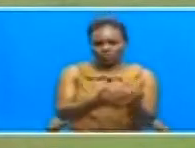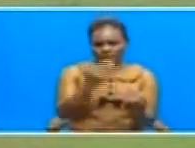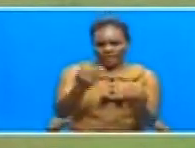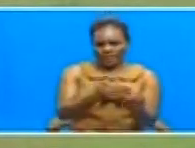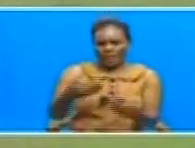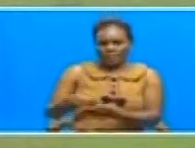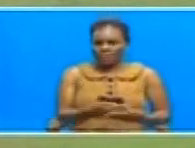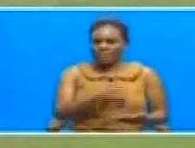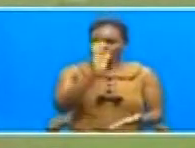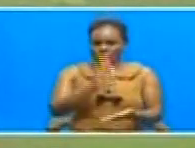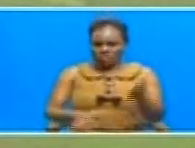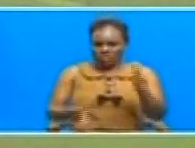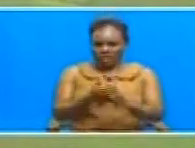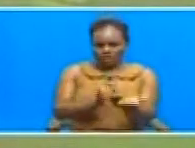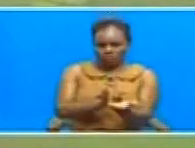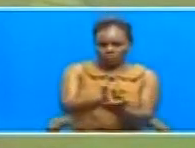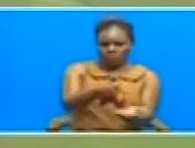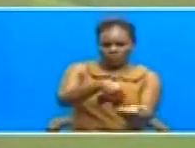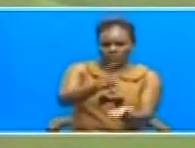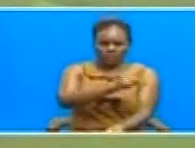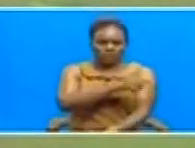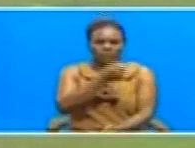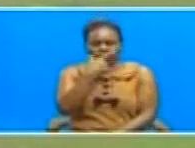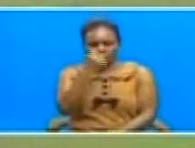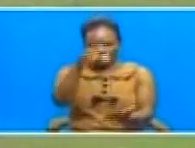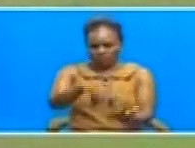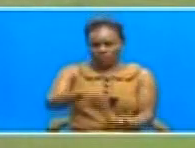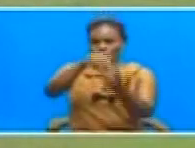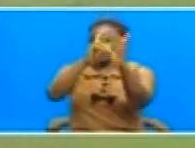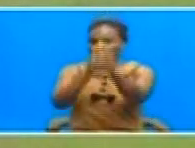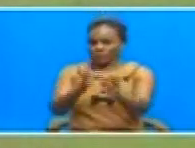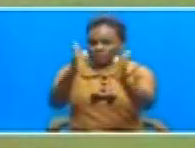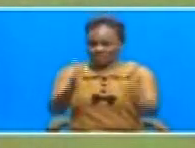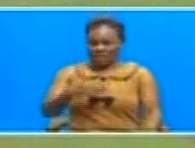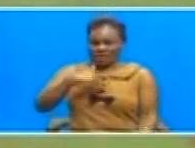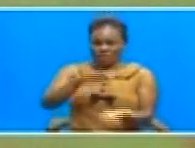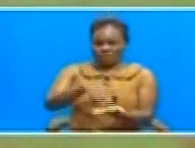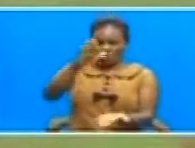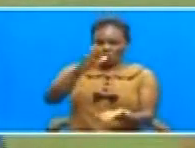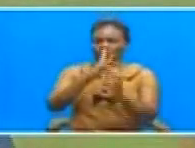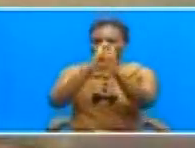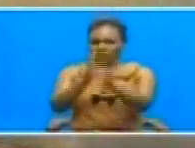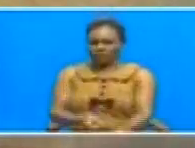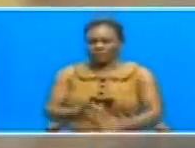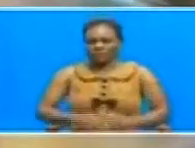huyo bila ya hela za kulipia matibabu speciali. Victor Ogale na taarifa zaidi.